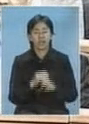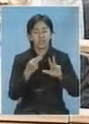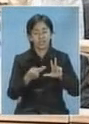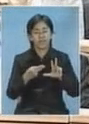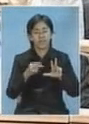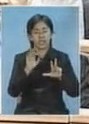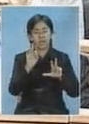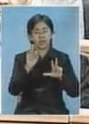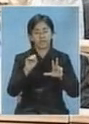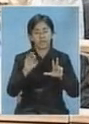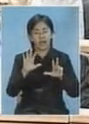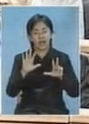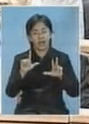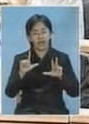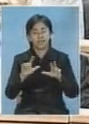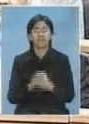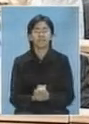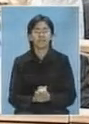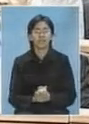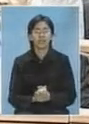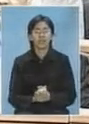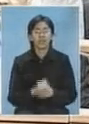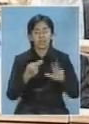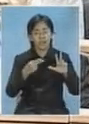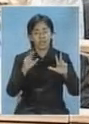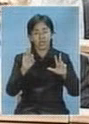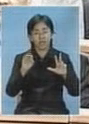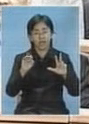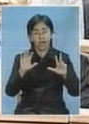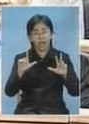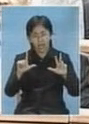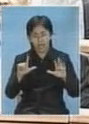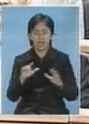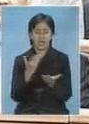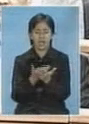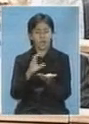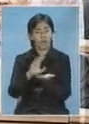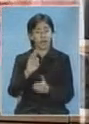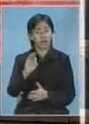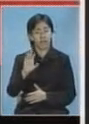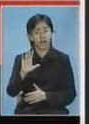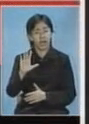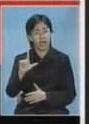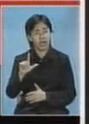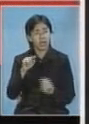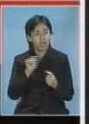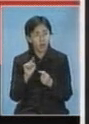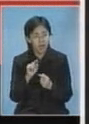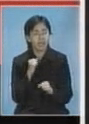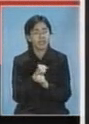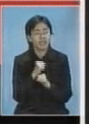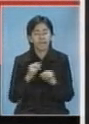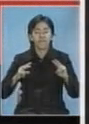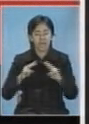30,000กับอีก95ล้านบาทครับ95ล้านบาทนั้นใช้ในการพัฒนาระบบคอมพิวเตอร์เชื่อมโยงระหว่างกระทรว